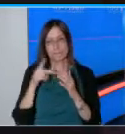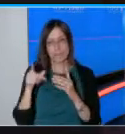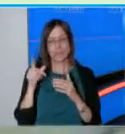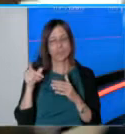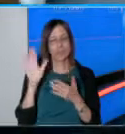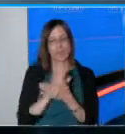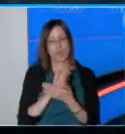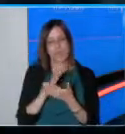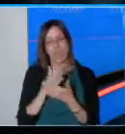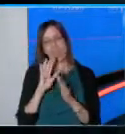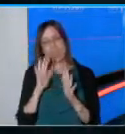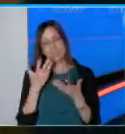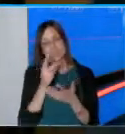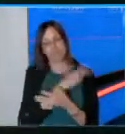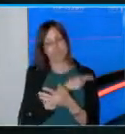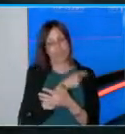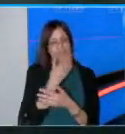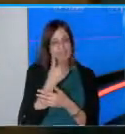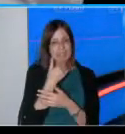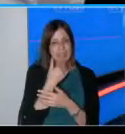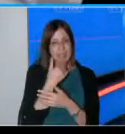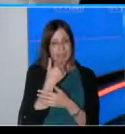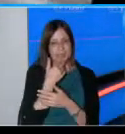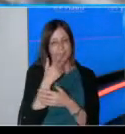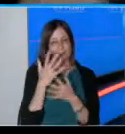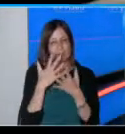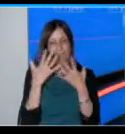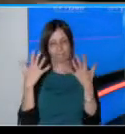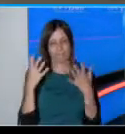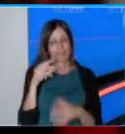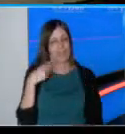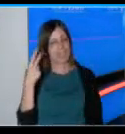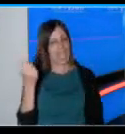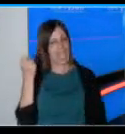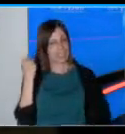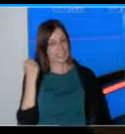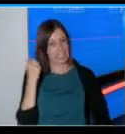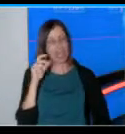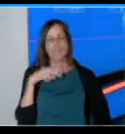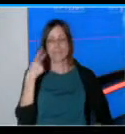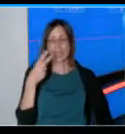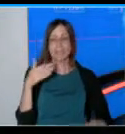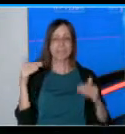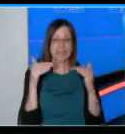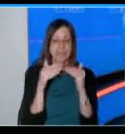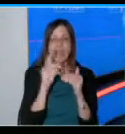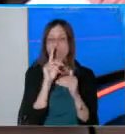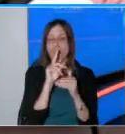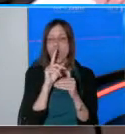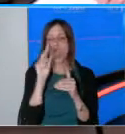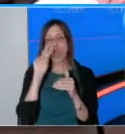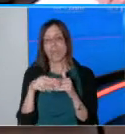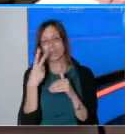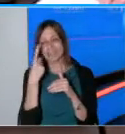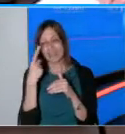קובע האם משטרת ישראל תתעצם ותהיה חזקה ותהיה מתאימה לא